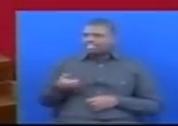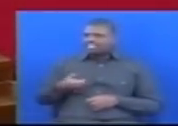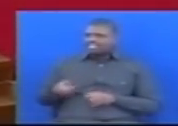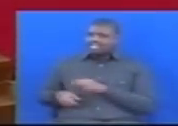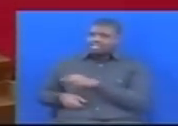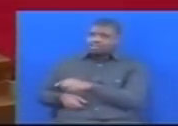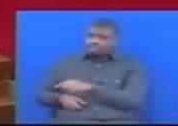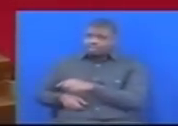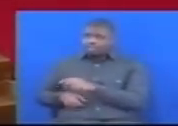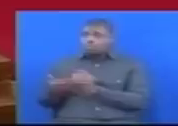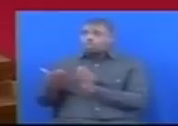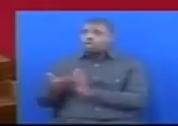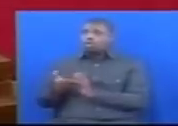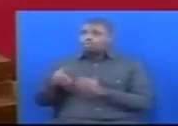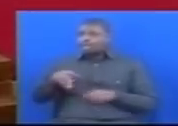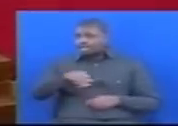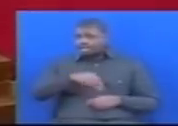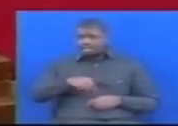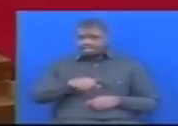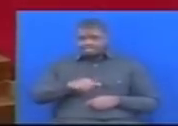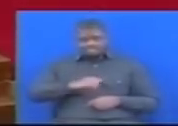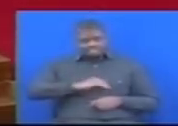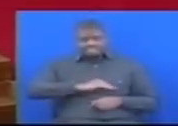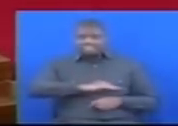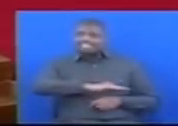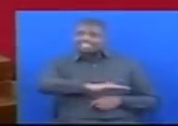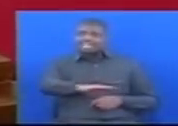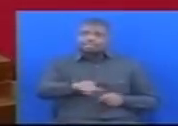Nambarapi waliomba ardhi ya shamba